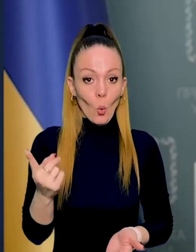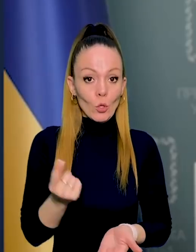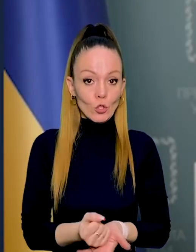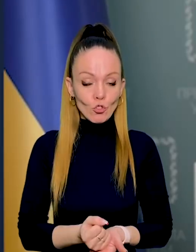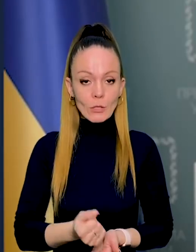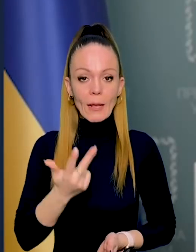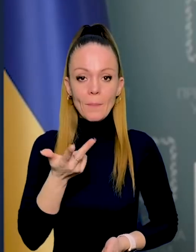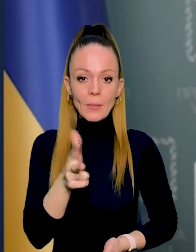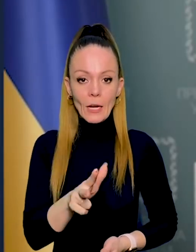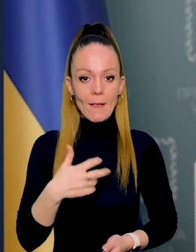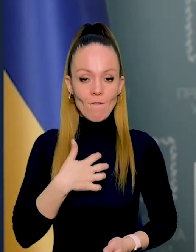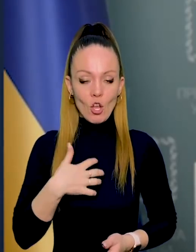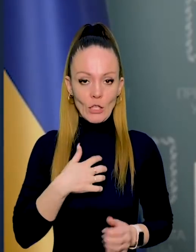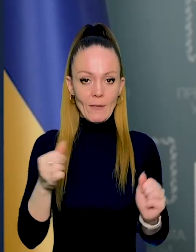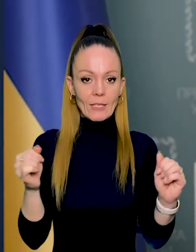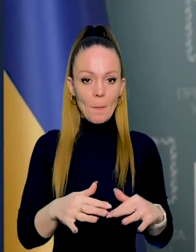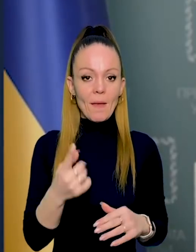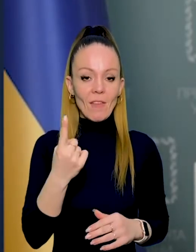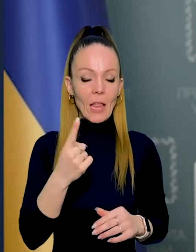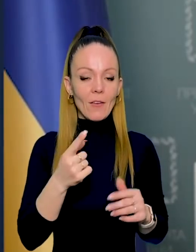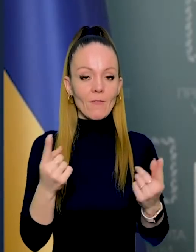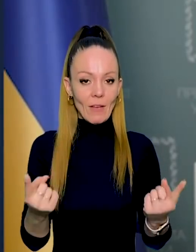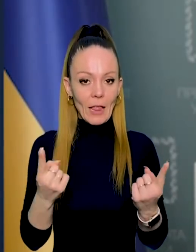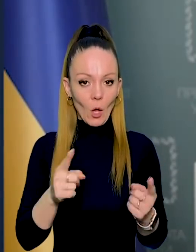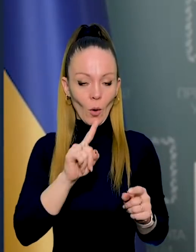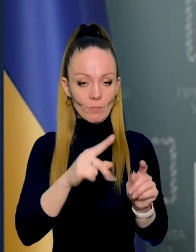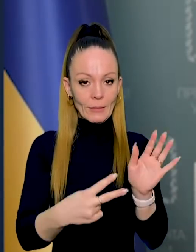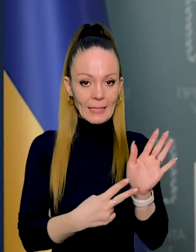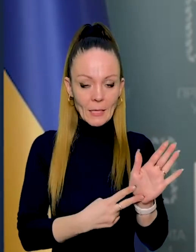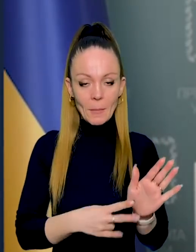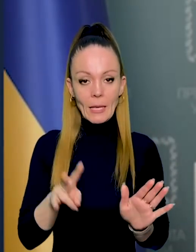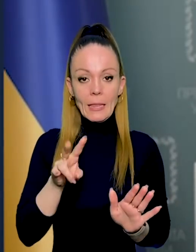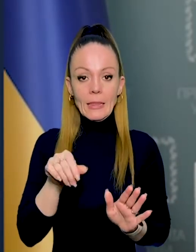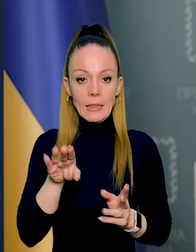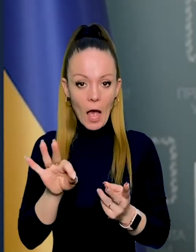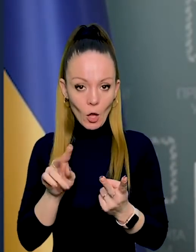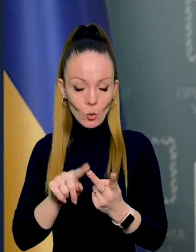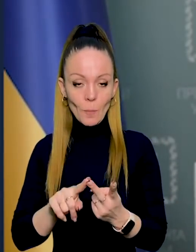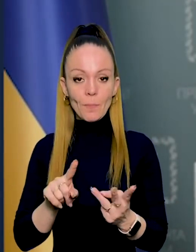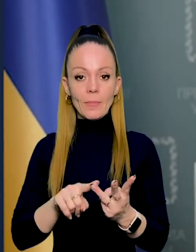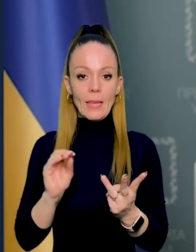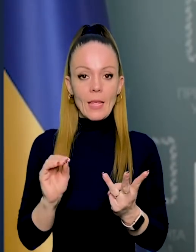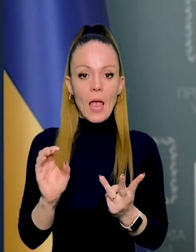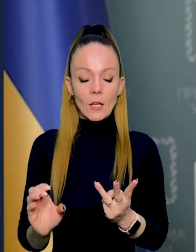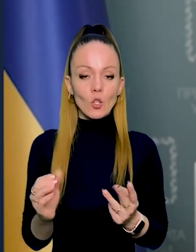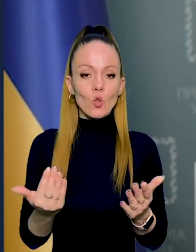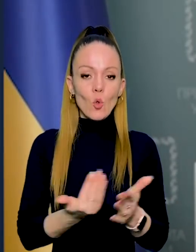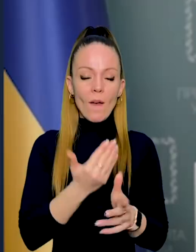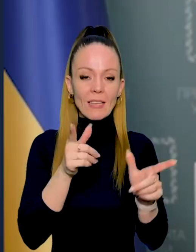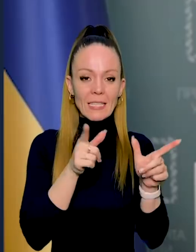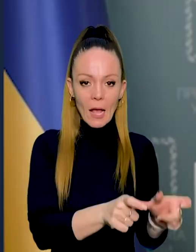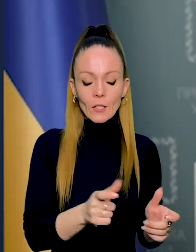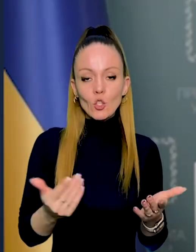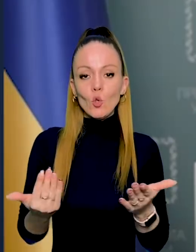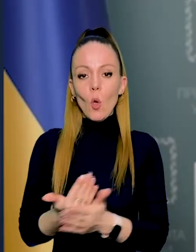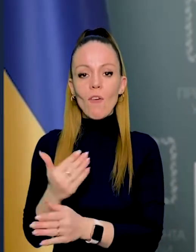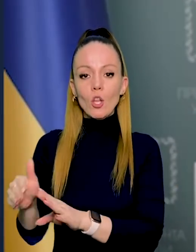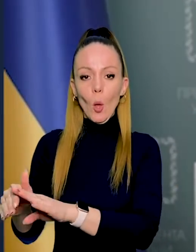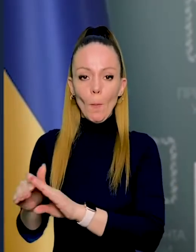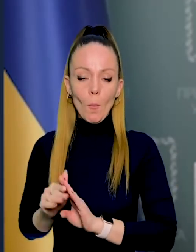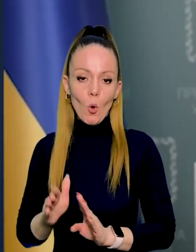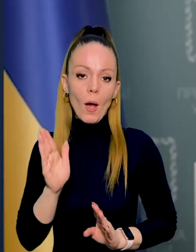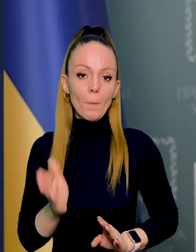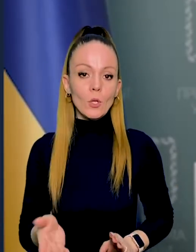правди, нашої правди. Цього тижня три важливі саміти – Великої сімки, НАТО і ЄС. Нові